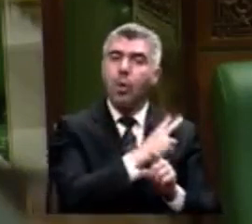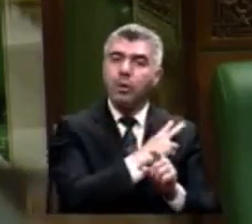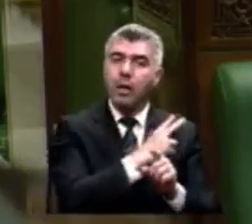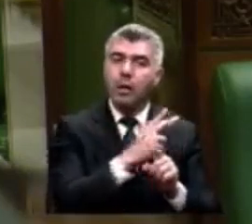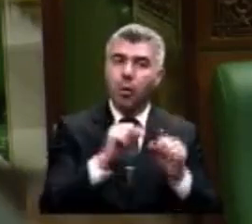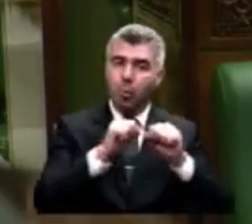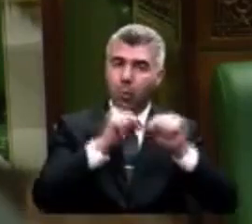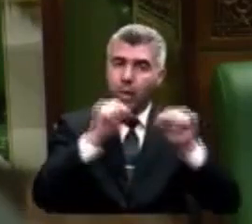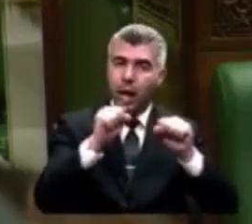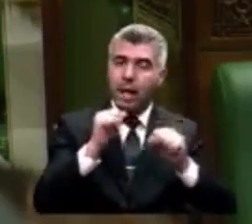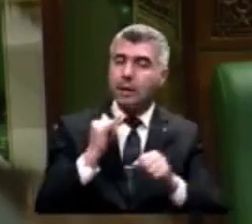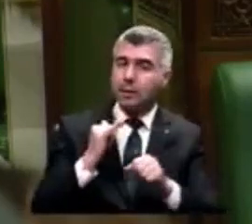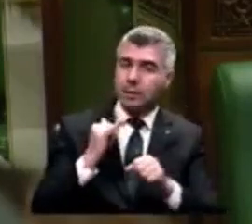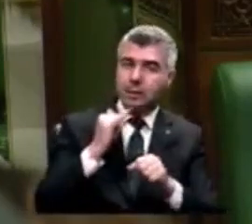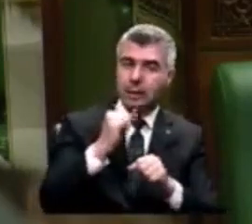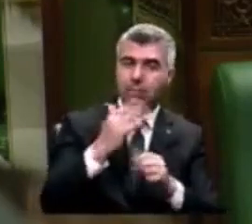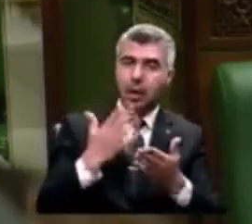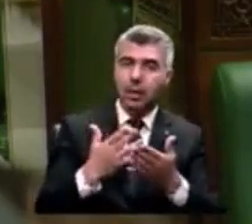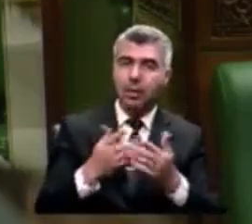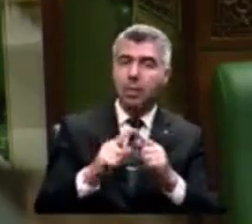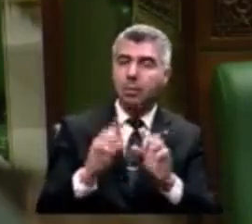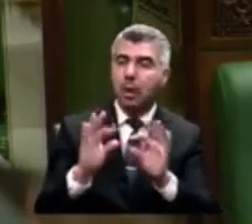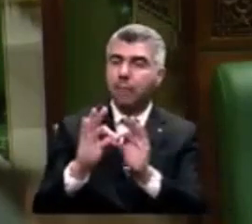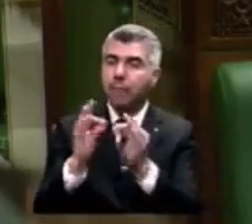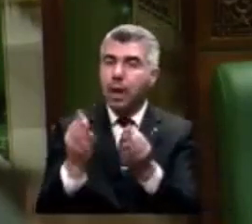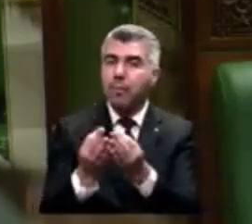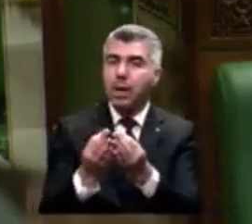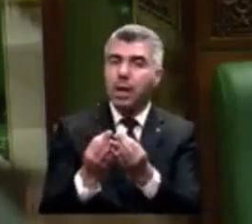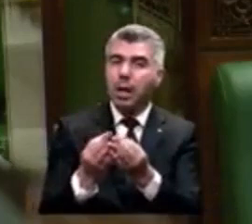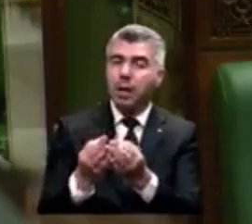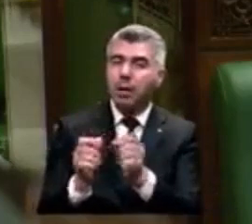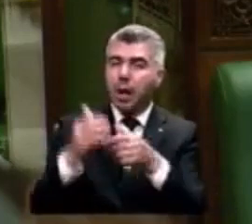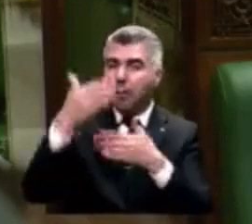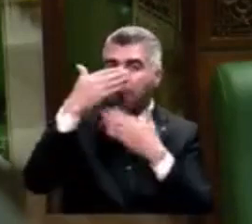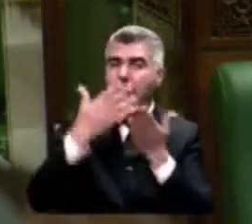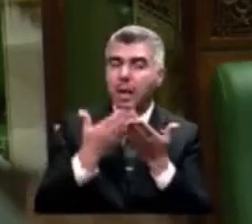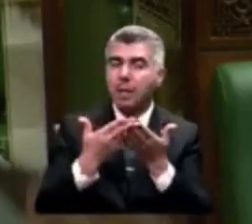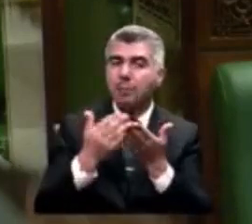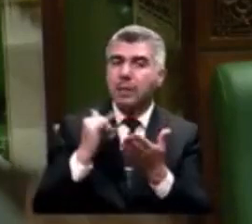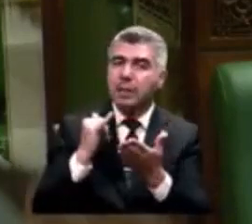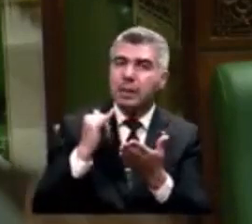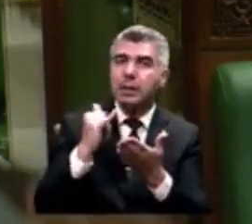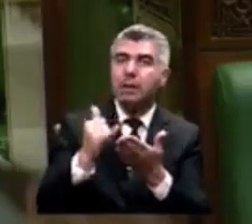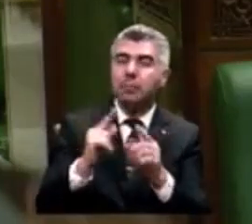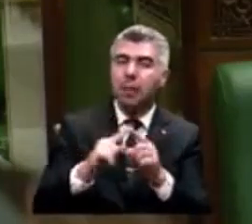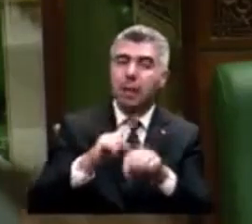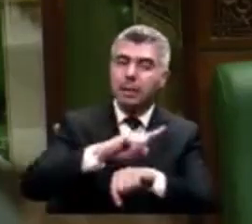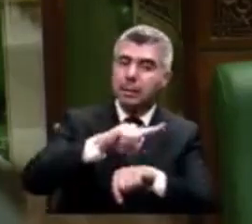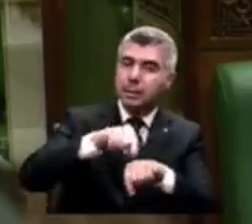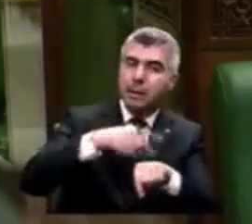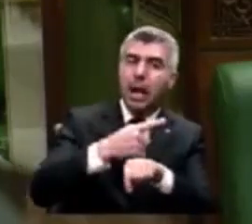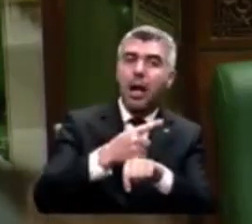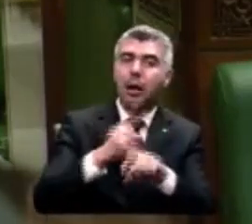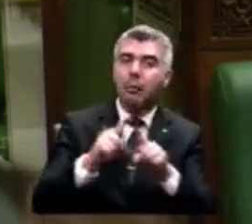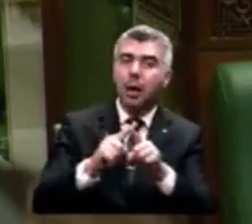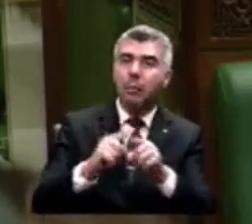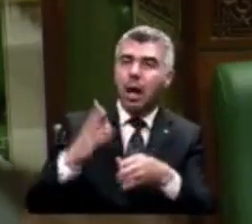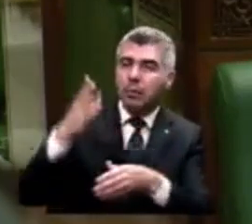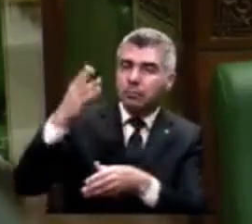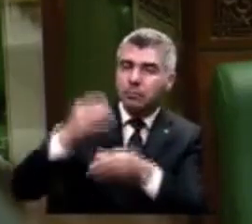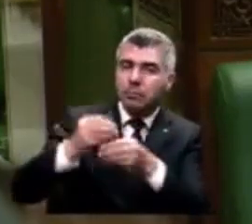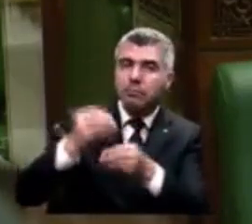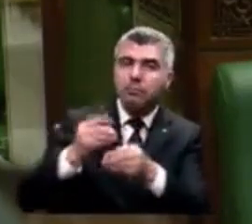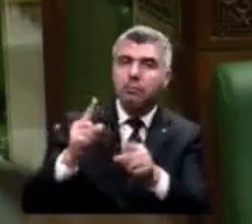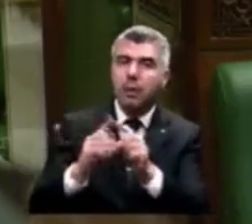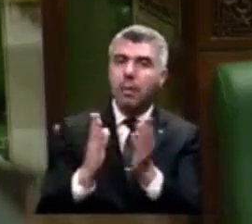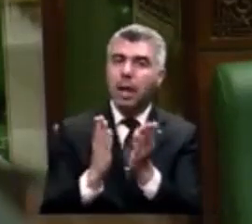الاحتجاج؟ واش قدر الأسر المغربية هو هدر العشرات بل مئات الساعات التحصيل اليومي ديال التلاميذ ديالهم